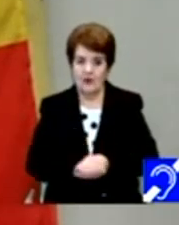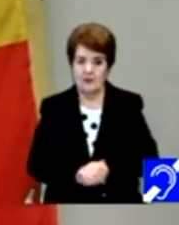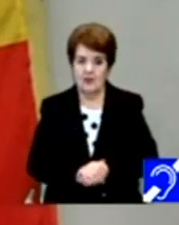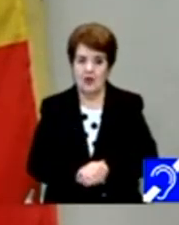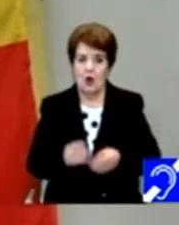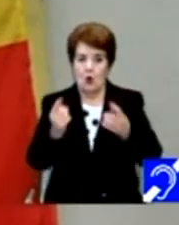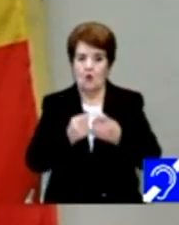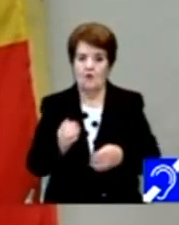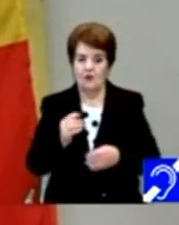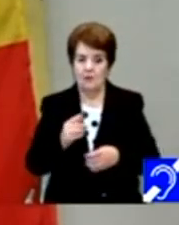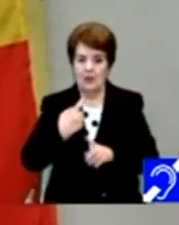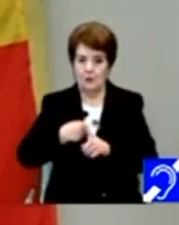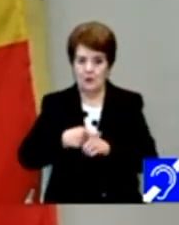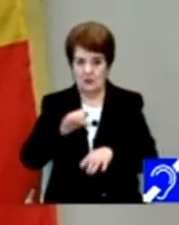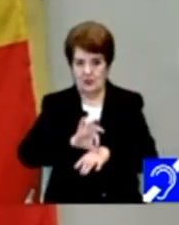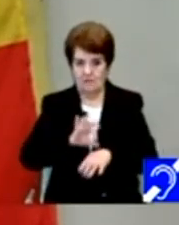confirmat pozitiv,